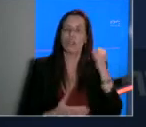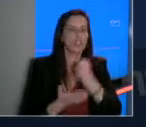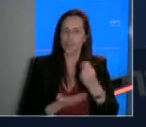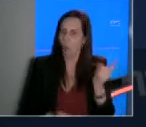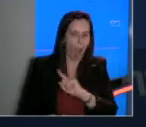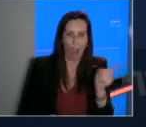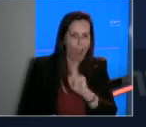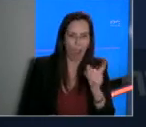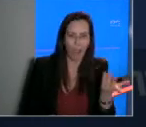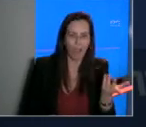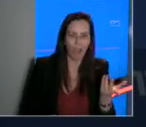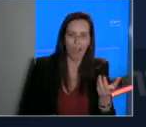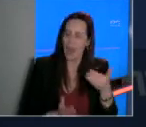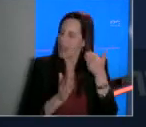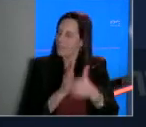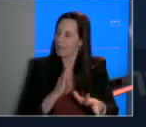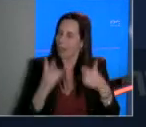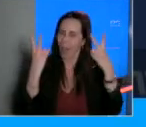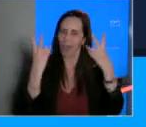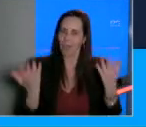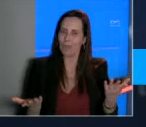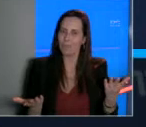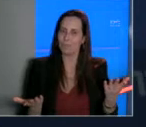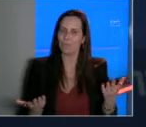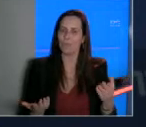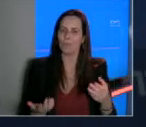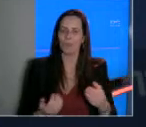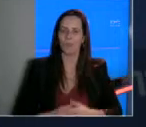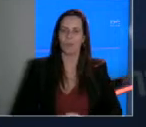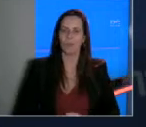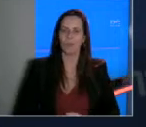אישור לוותר על ערכים.